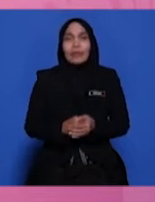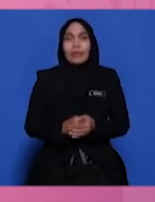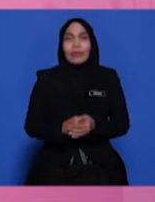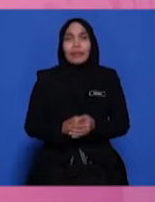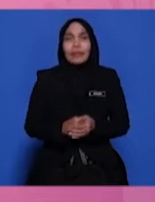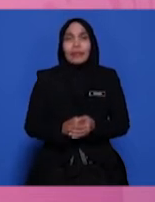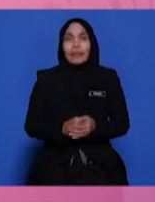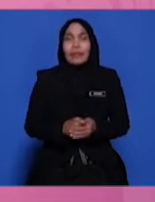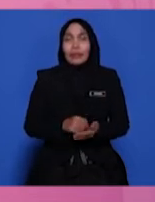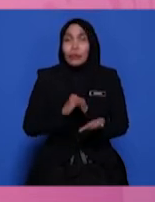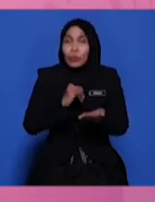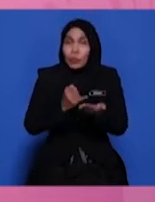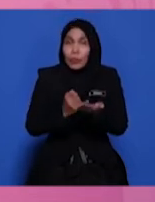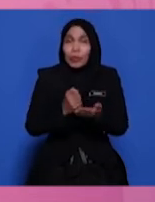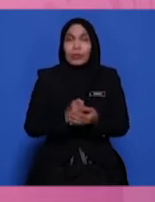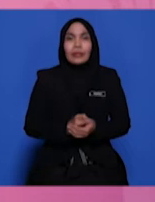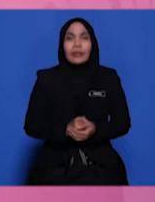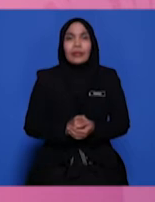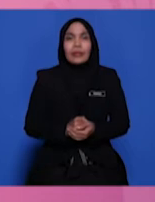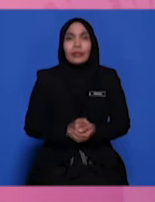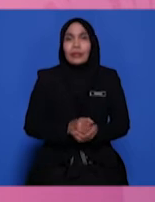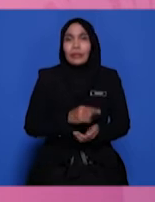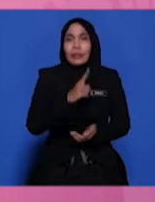RM2,450. Dan jumlah perbelanjaan ialah